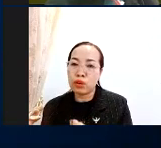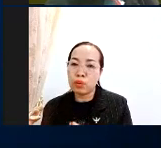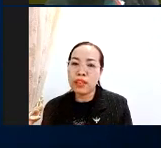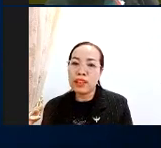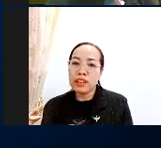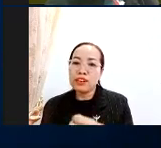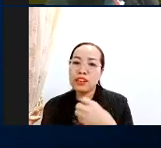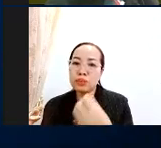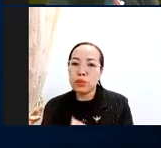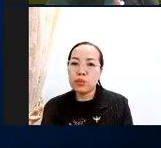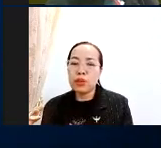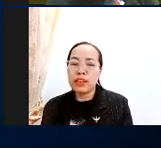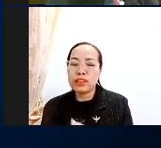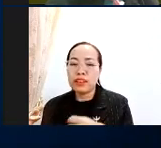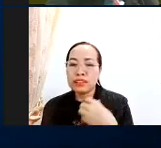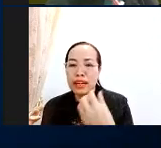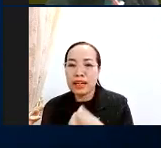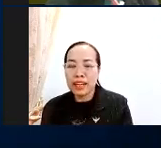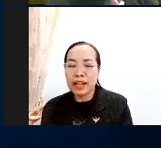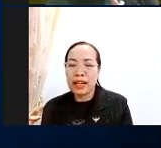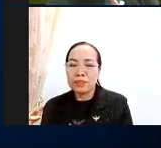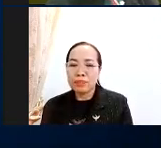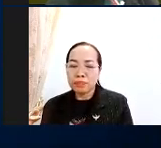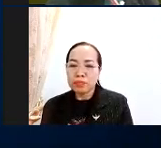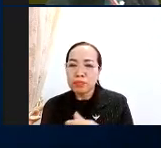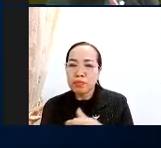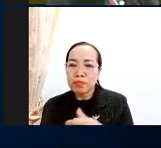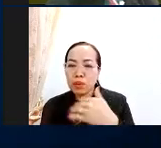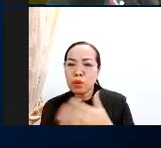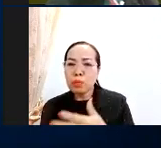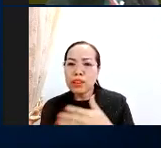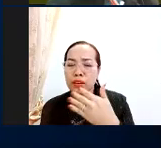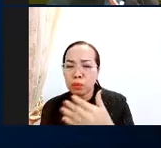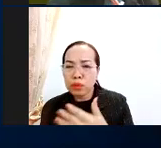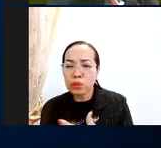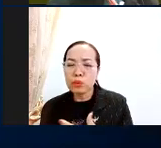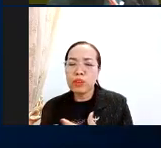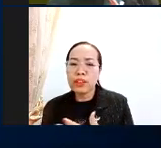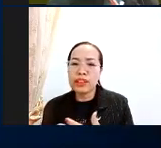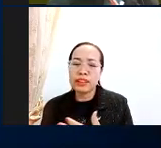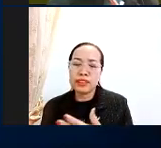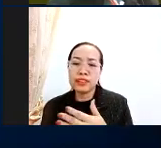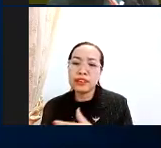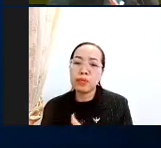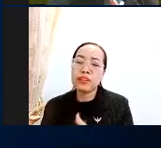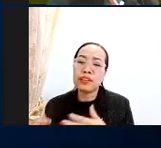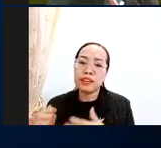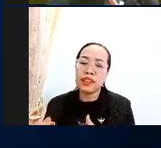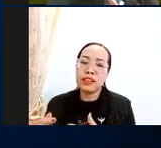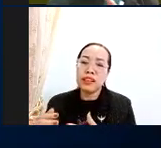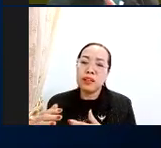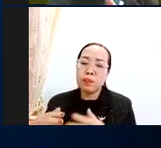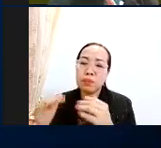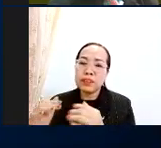chấm nuôi tô mí chia chấm nuôi muối đại dương trời sơn hạ ca ruộng cất ruộng cu chấm muối kia chẳng dương thưa nơi tin